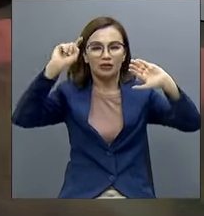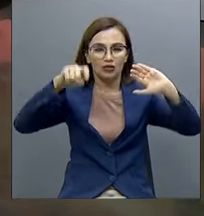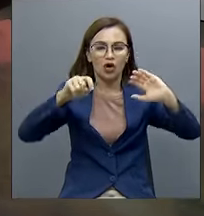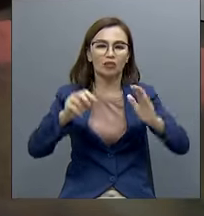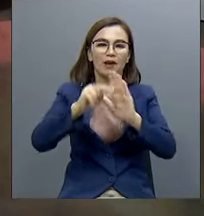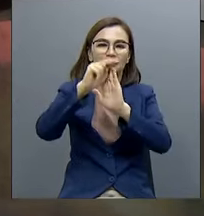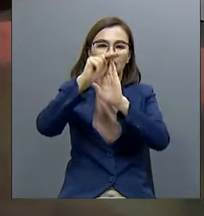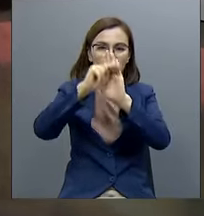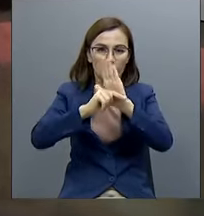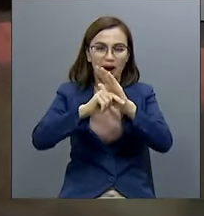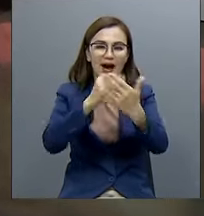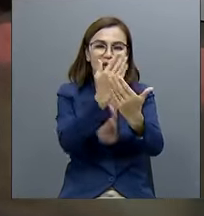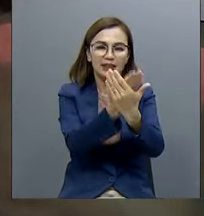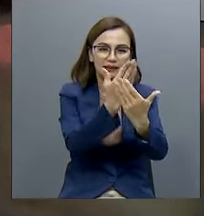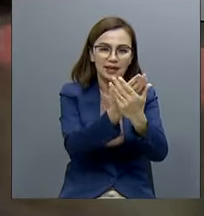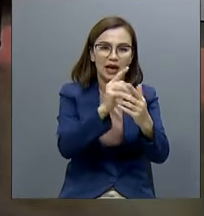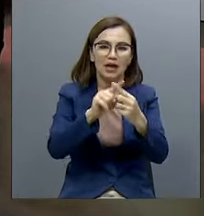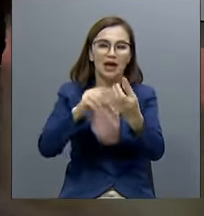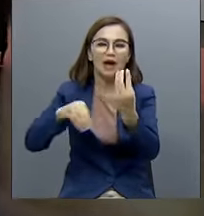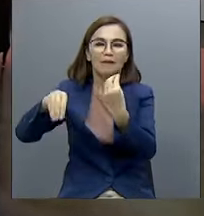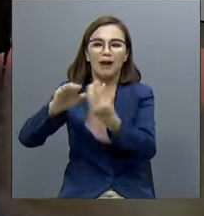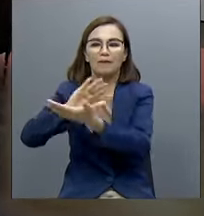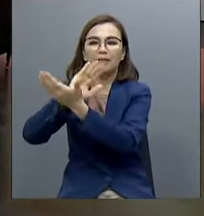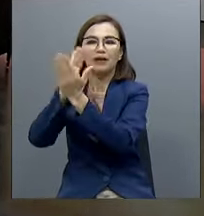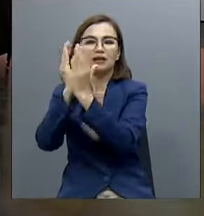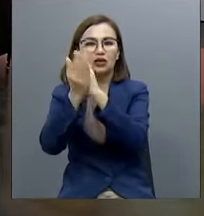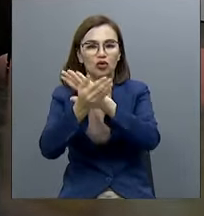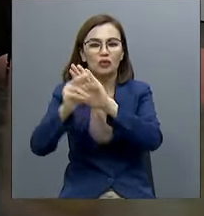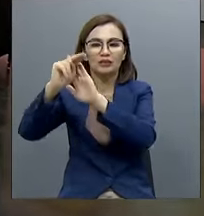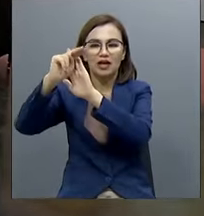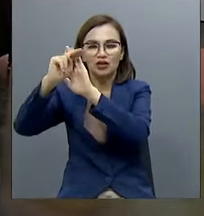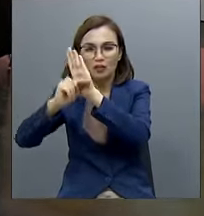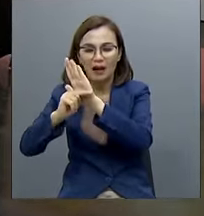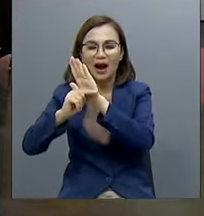คลังด้วยประกอบกับเรื่องของการปฏิรูปแล้วก็ควบคู่ไปกับนโยบายระยะสั้นค่ะค่ะขอบคุณค่ะขอบคุณค่ะ